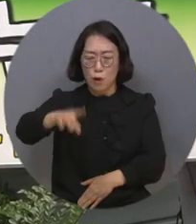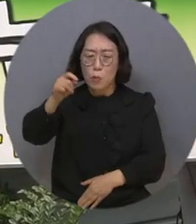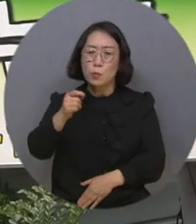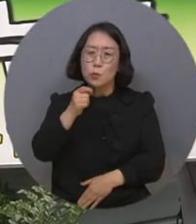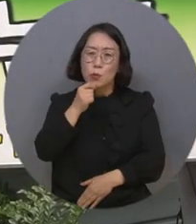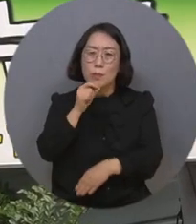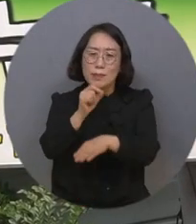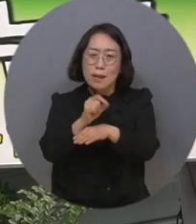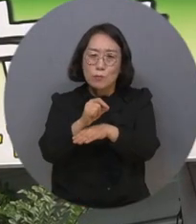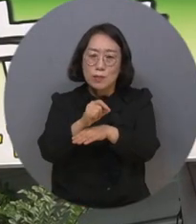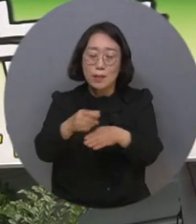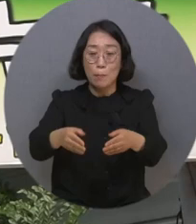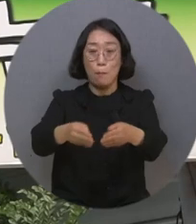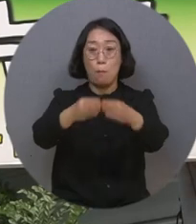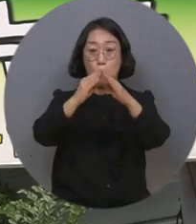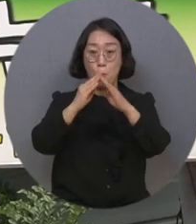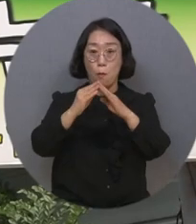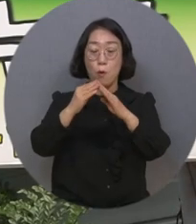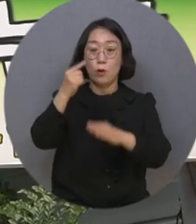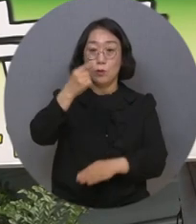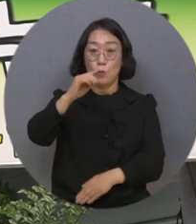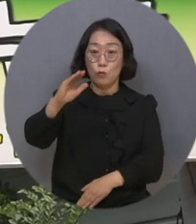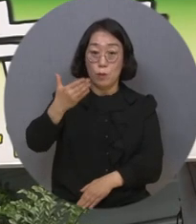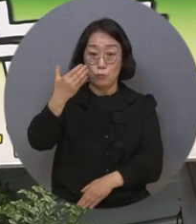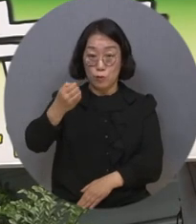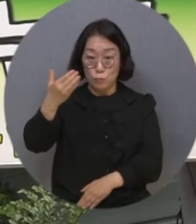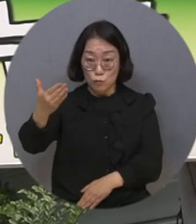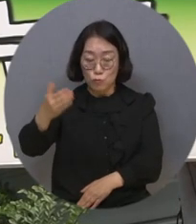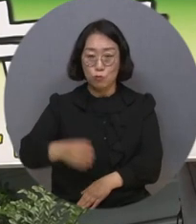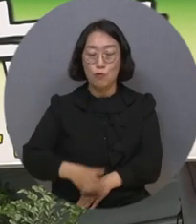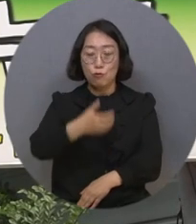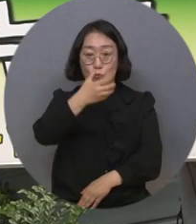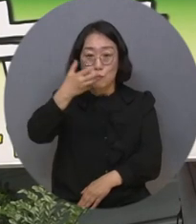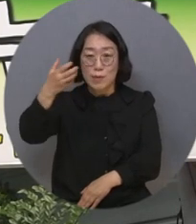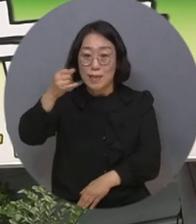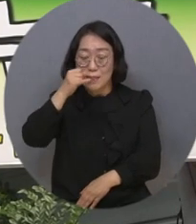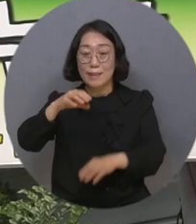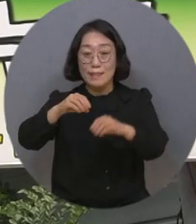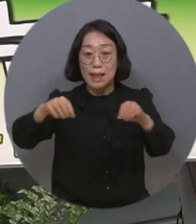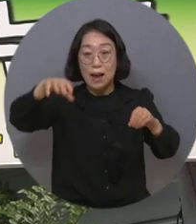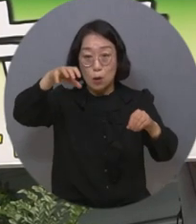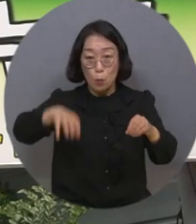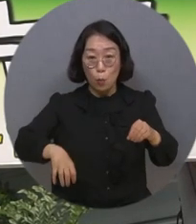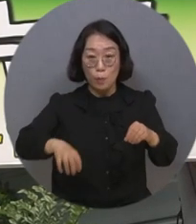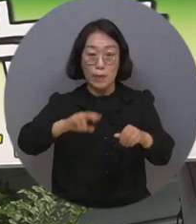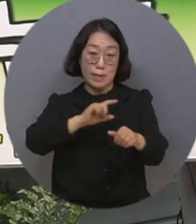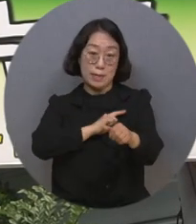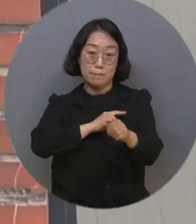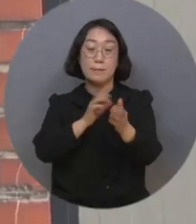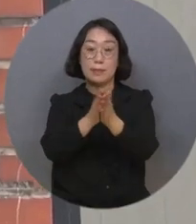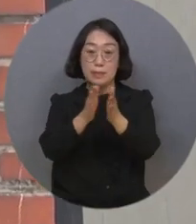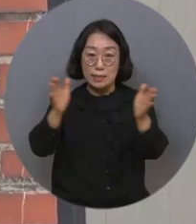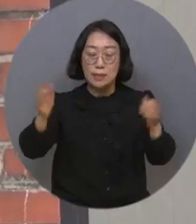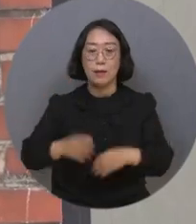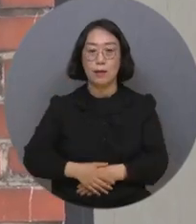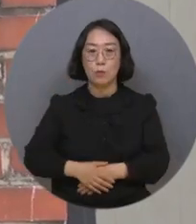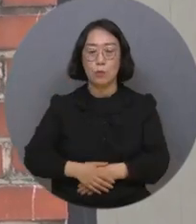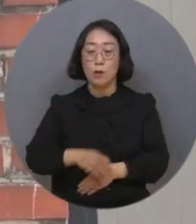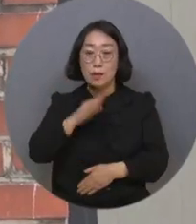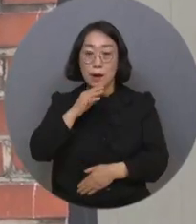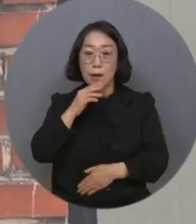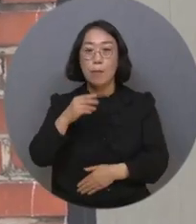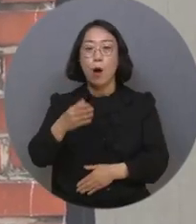열고 1999년 장애인 거주시설 꿈이 있는 땅 운영을 시작으로 2014년 사회복지법인